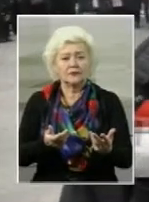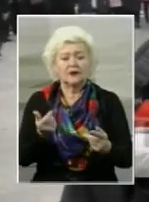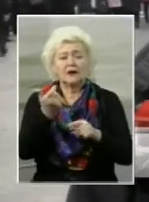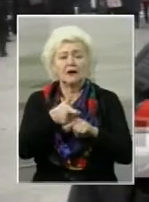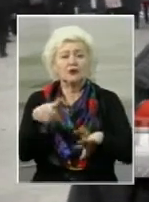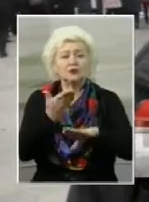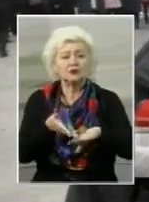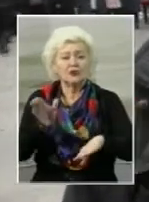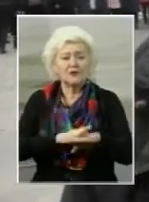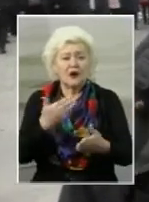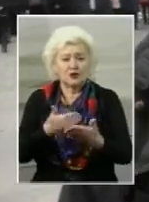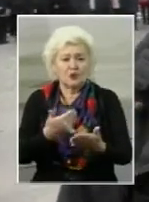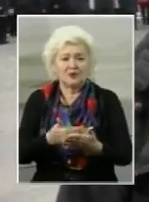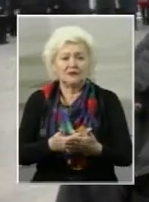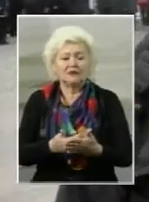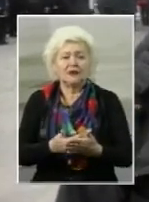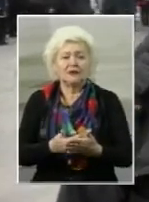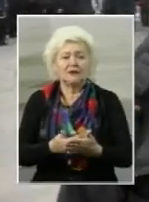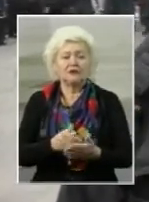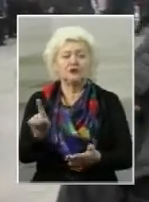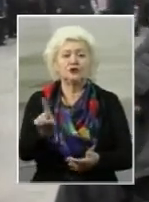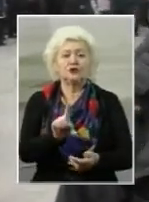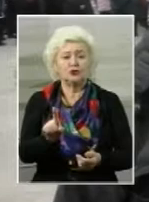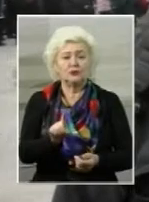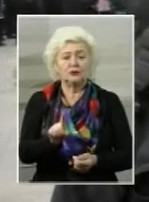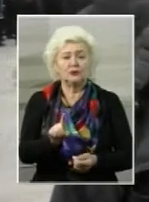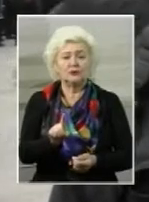Дуже важко уявити, що